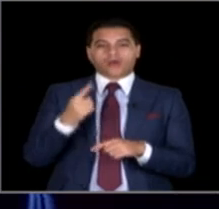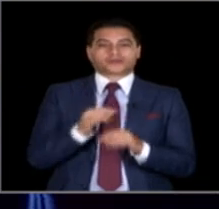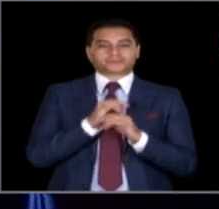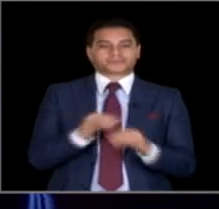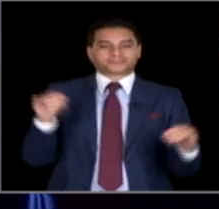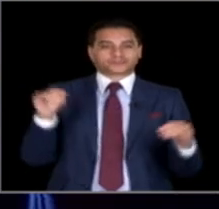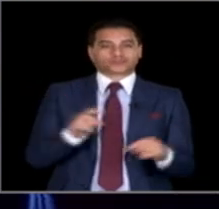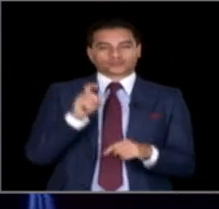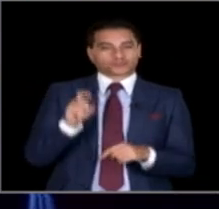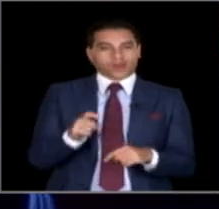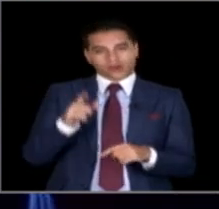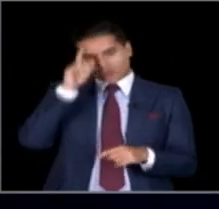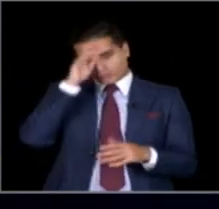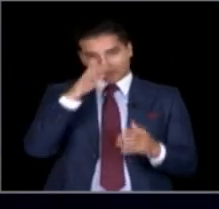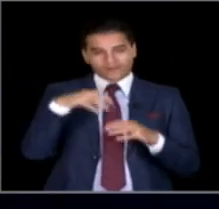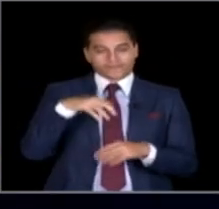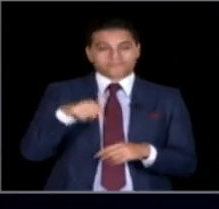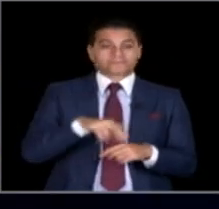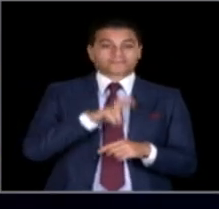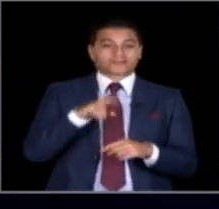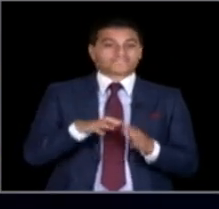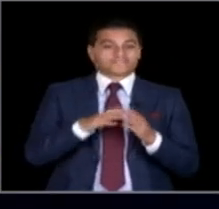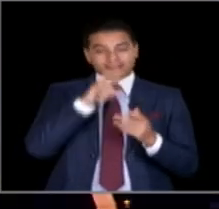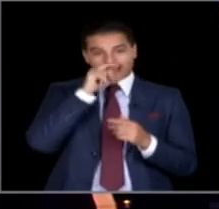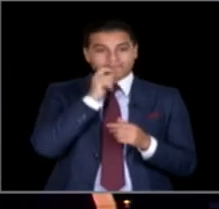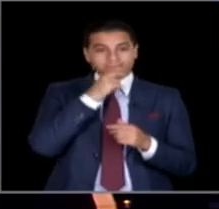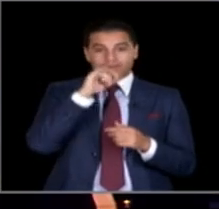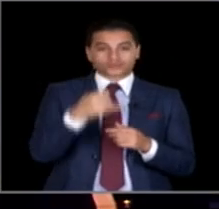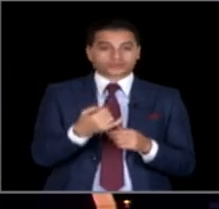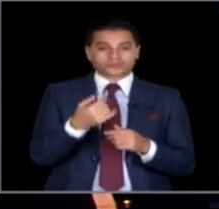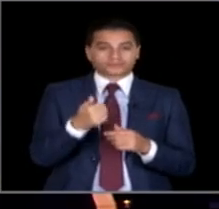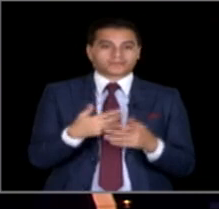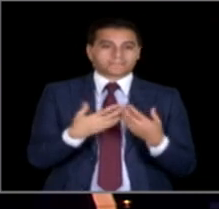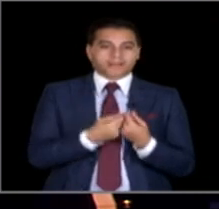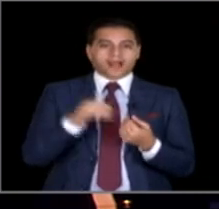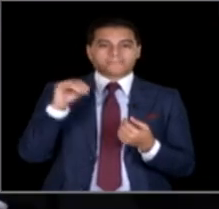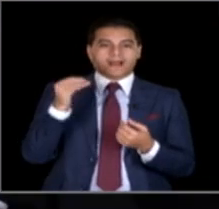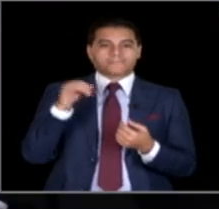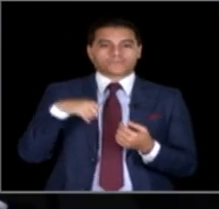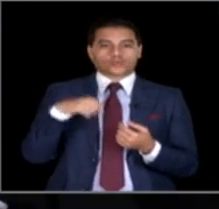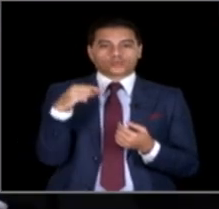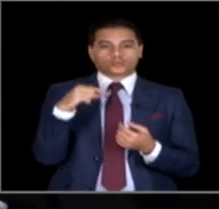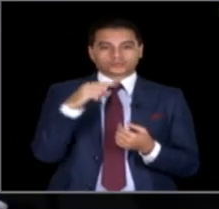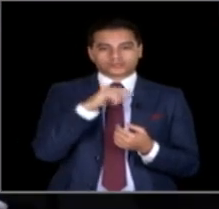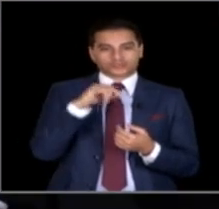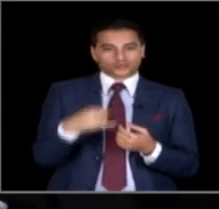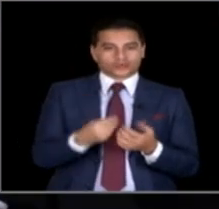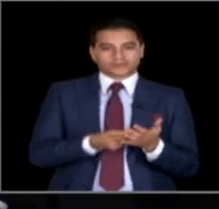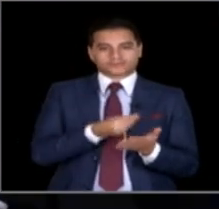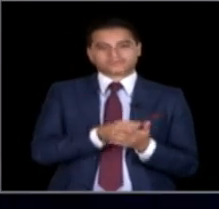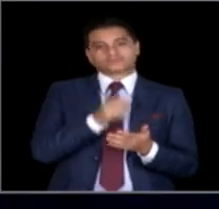سؤال، سؤال الجغرافيا. التعالب إمتى جوكر؟ مع محمود إن شاء الله. مع محمود خالد إن